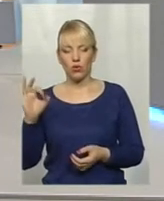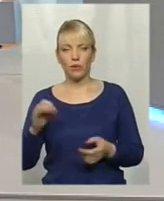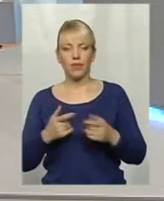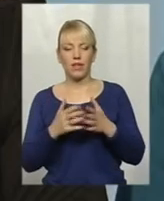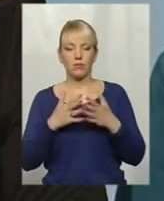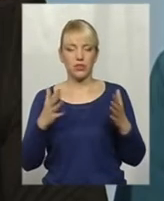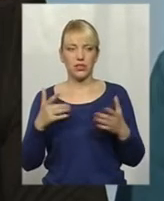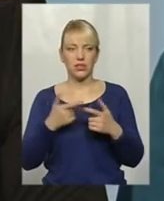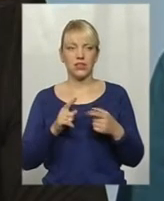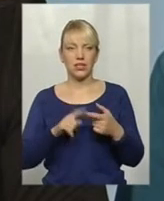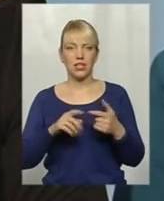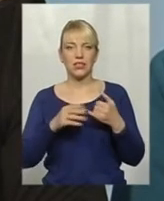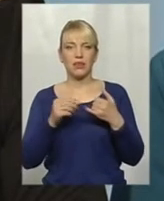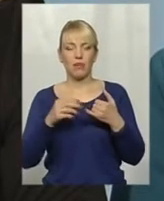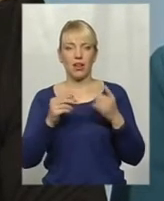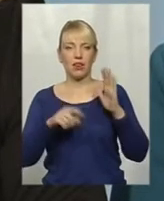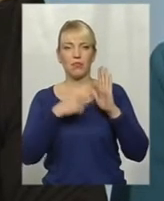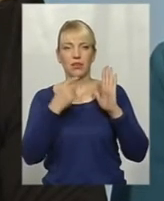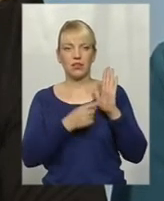вагу займають земельні питання.